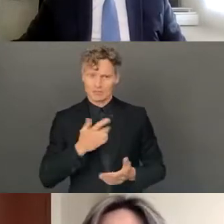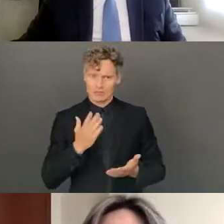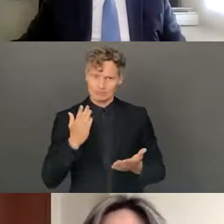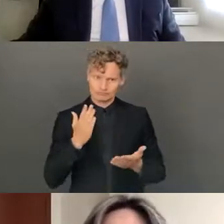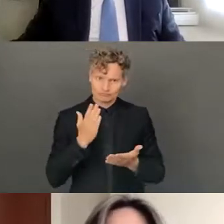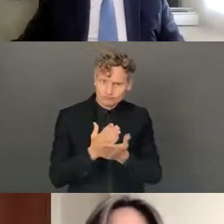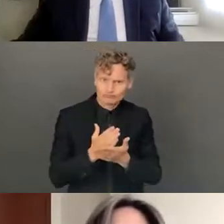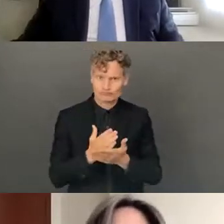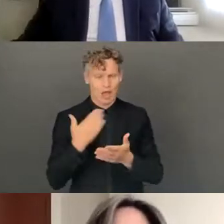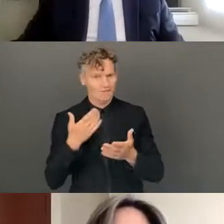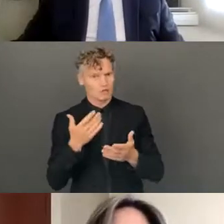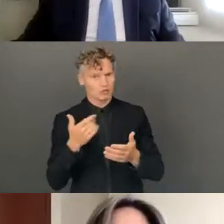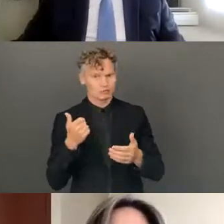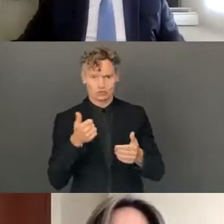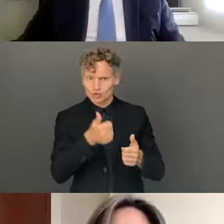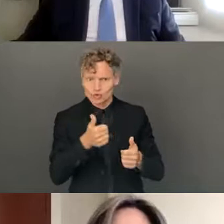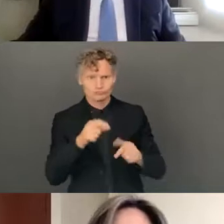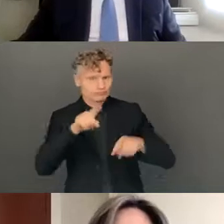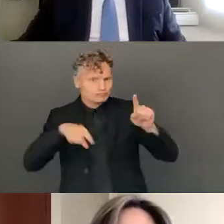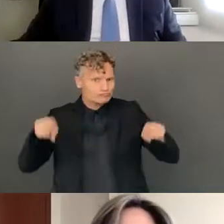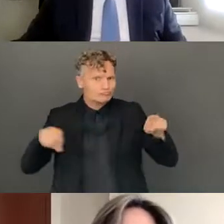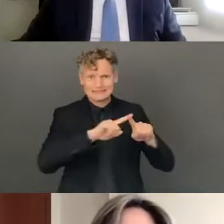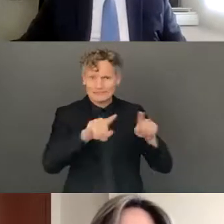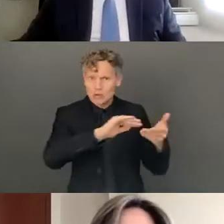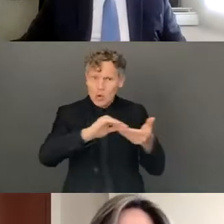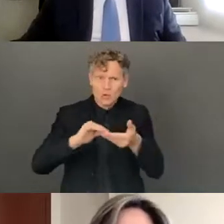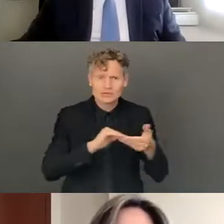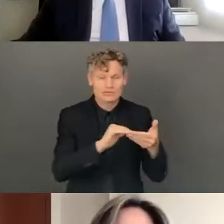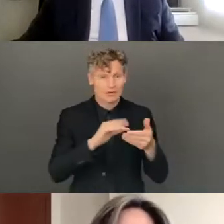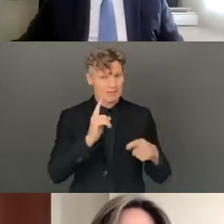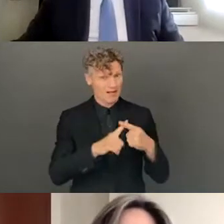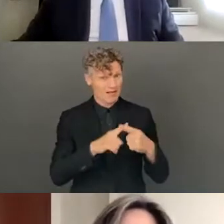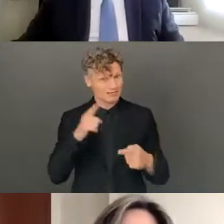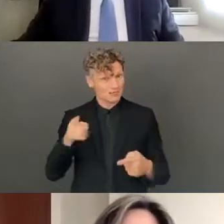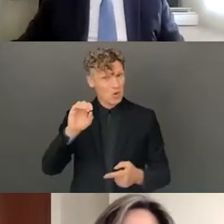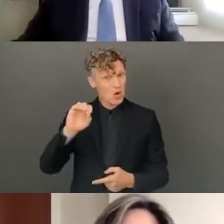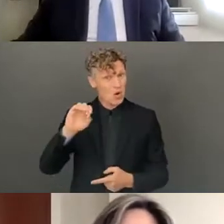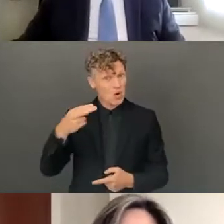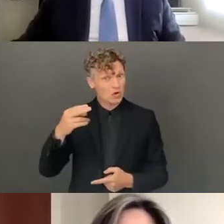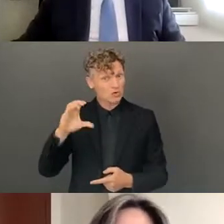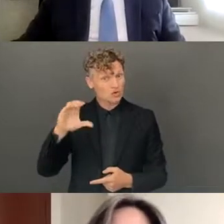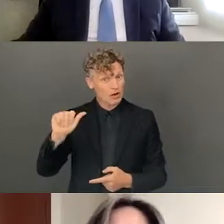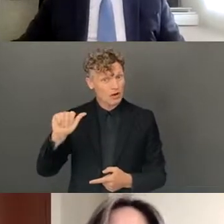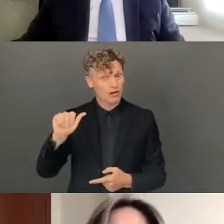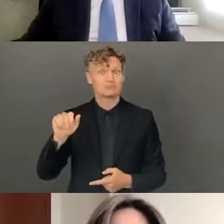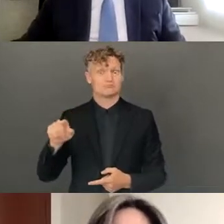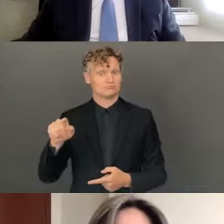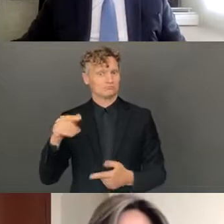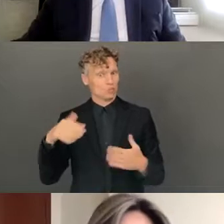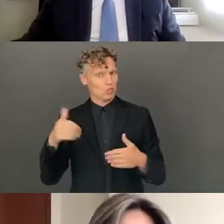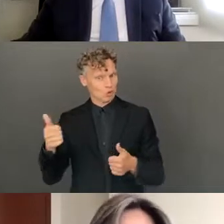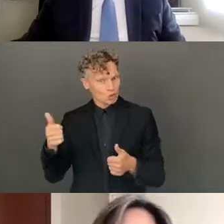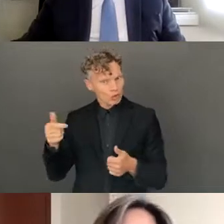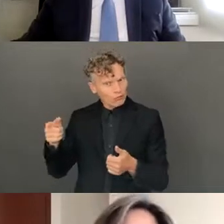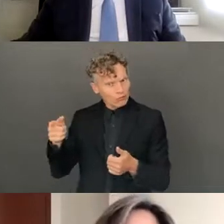personnes handicapées. Nous avons aussi entendu sur le bon travail fait par OCHA pour s'assurer que les droits des personnes